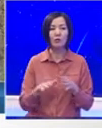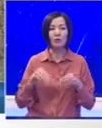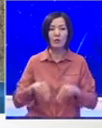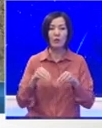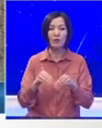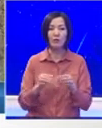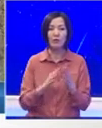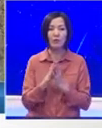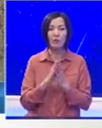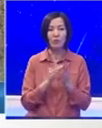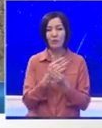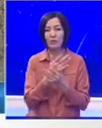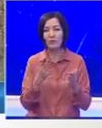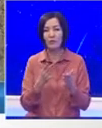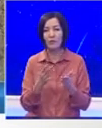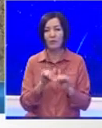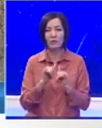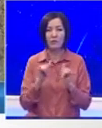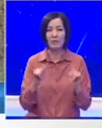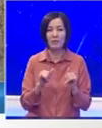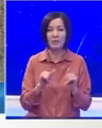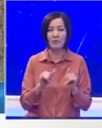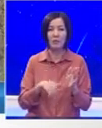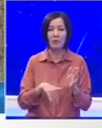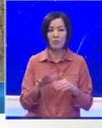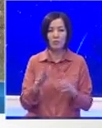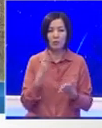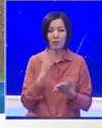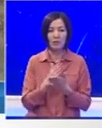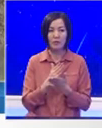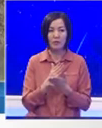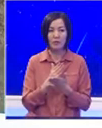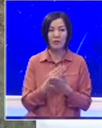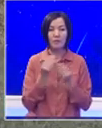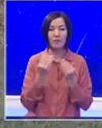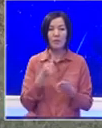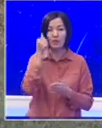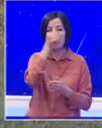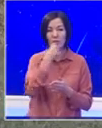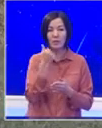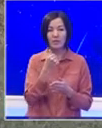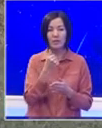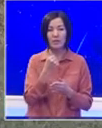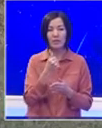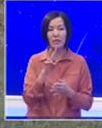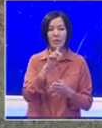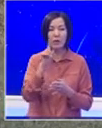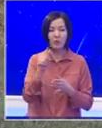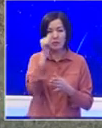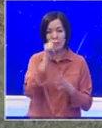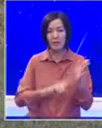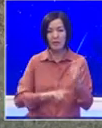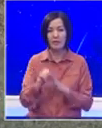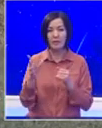көкөніс өнімдері мен жақсы дамып келе жатқан округтардың бірі. Енді биылғы жылға мына наурыз айынан бастап